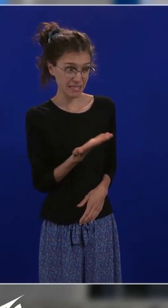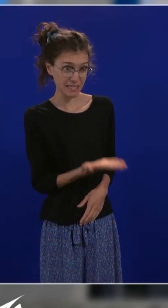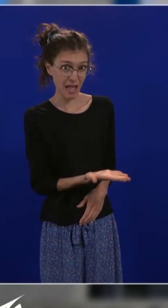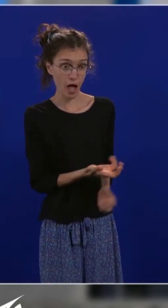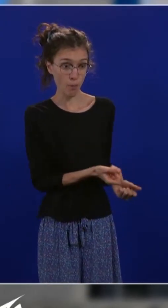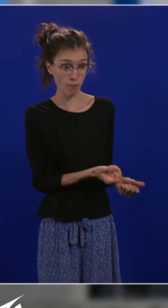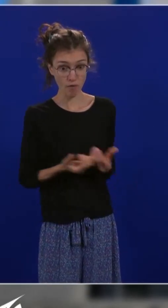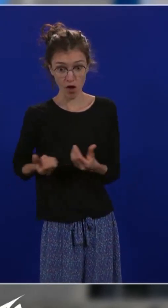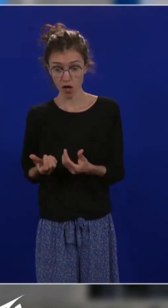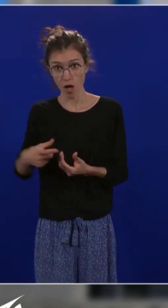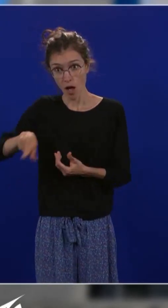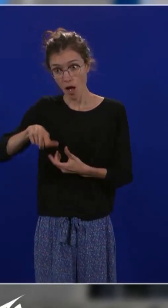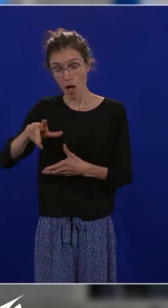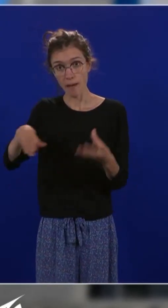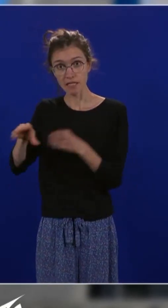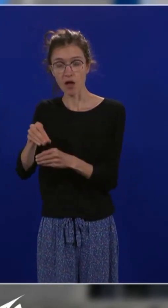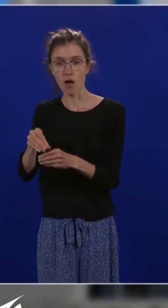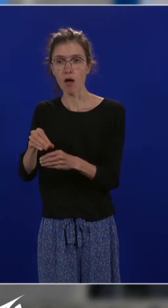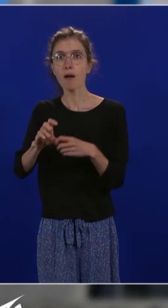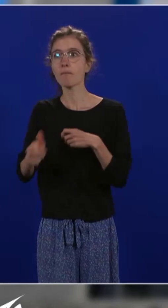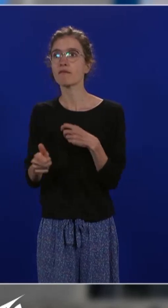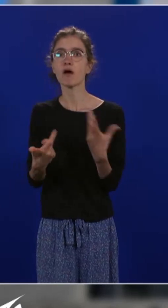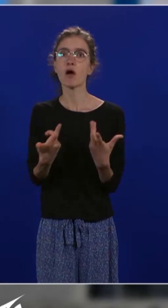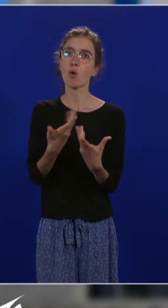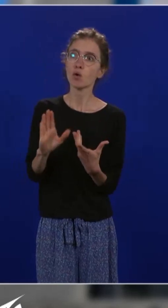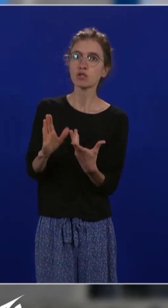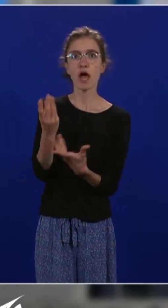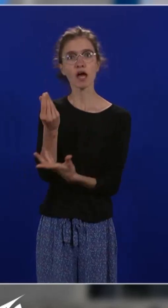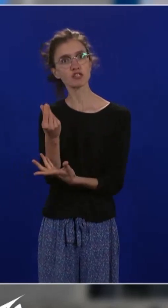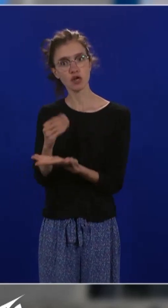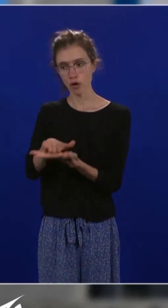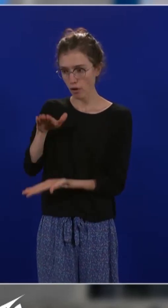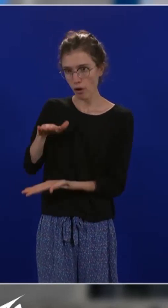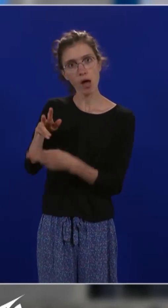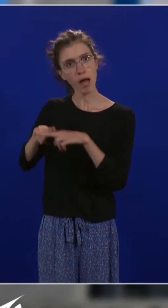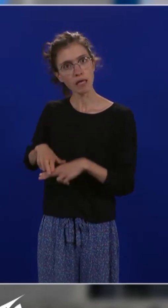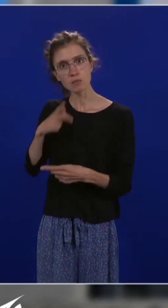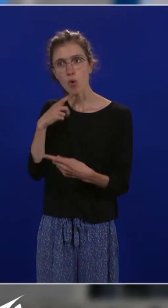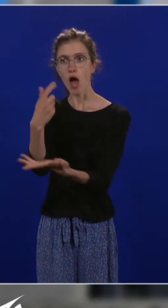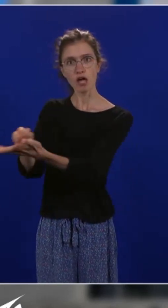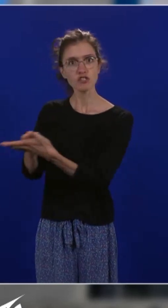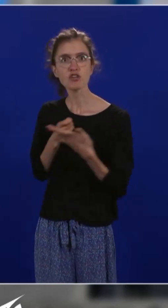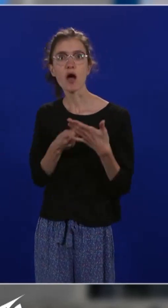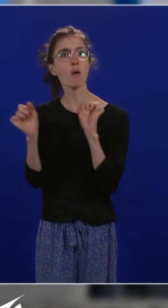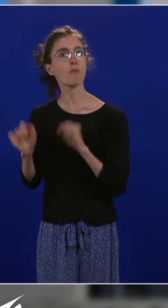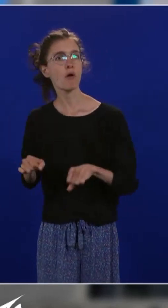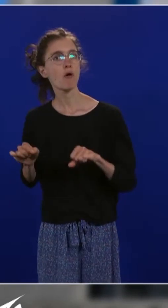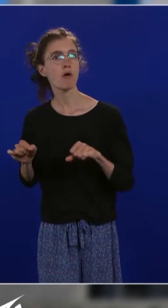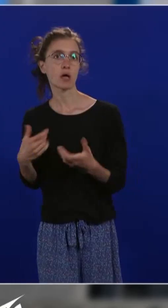à ses habitants que l'ensemble des mesurettes prises ces dernières années par nos gouvernements libéraux